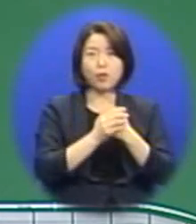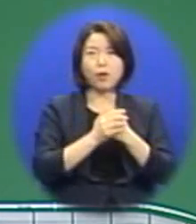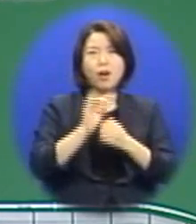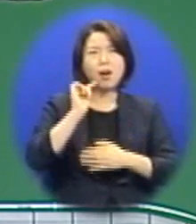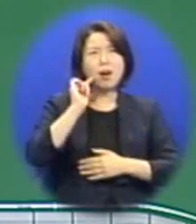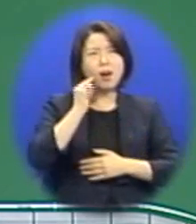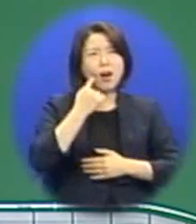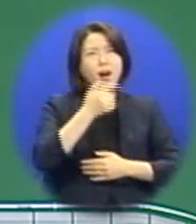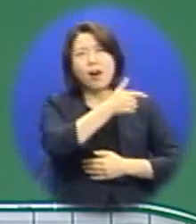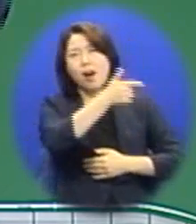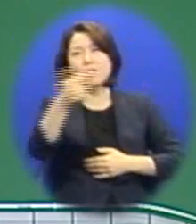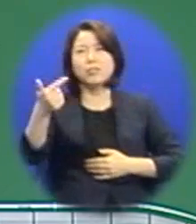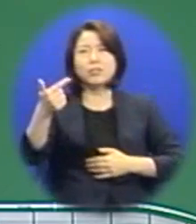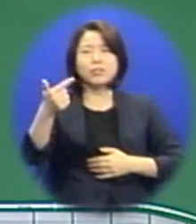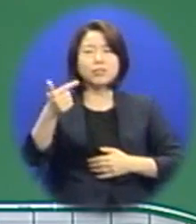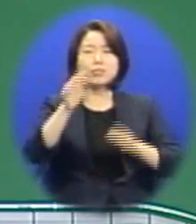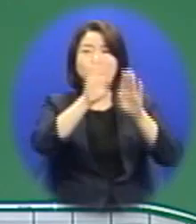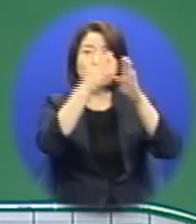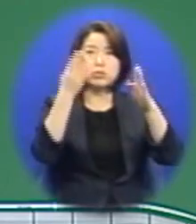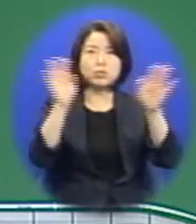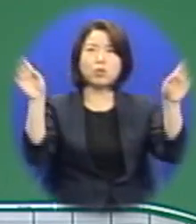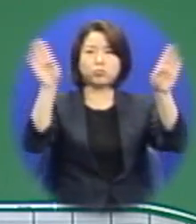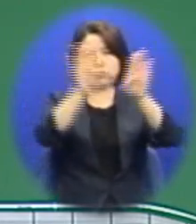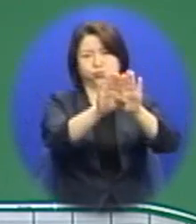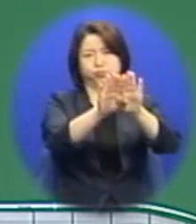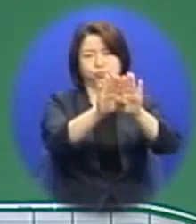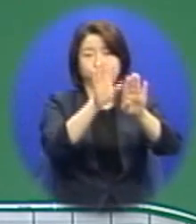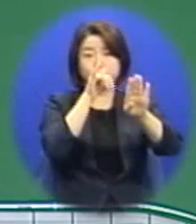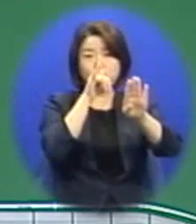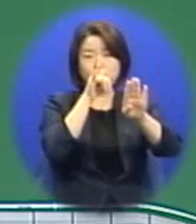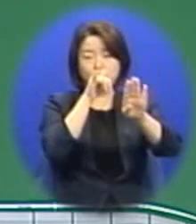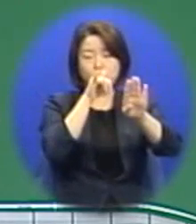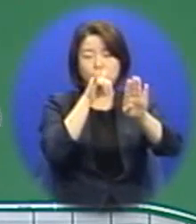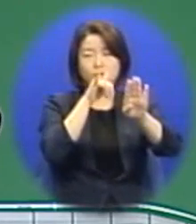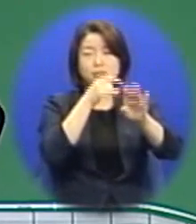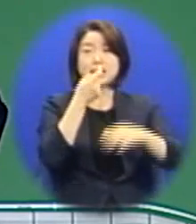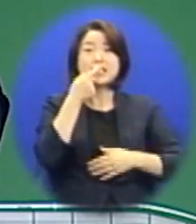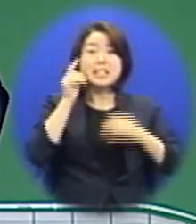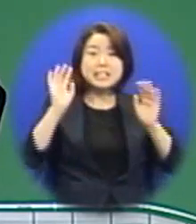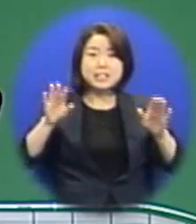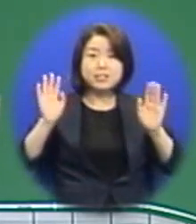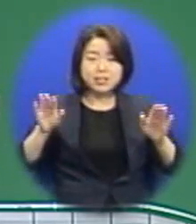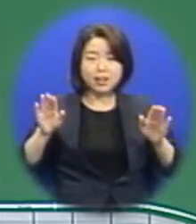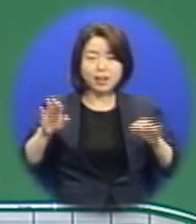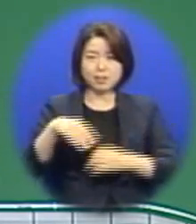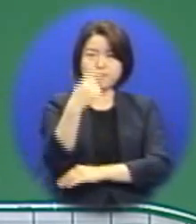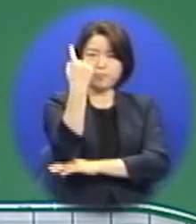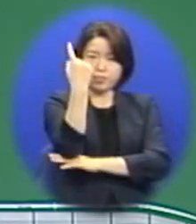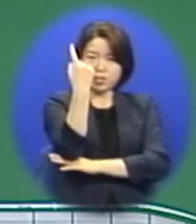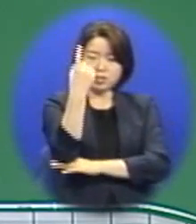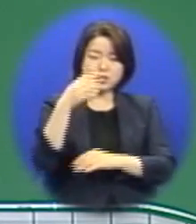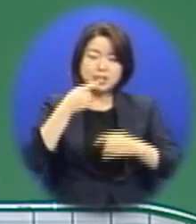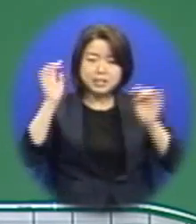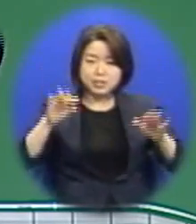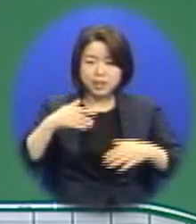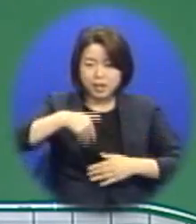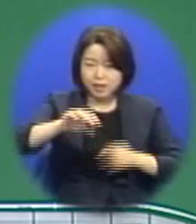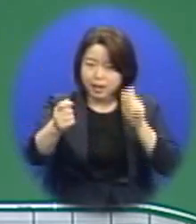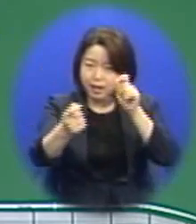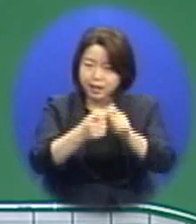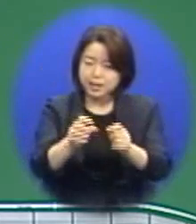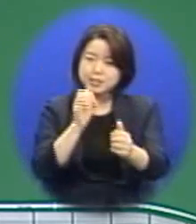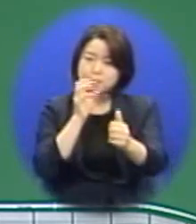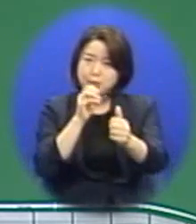거대한 문이지만 문이 굳게 닫혀 있어요. 그랬더니 그 천사가 그 문을 지키는 천사에게 가서 뭐라고 이야기를 하니까 그